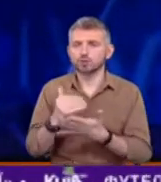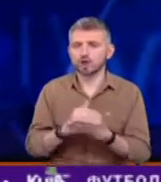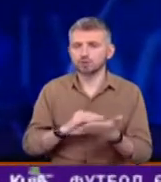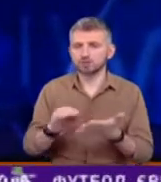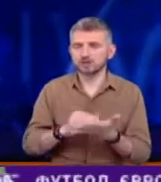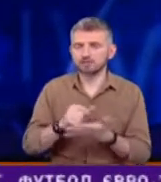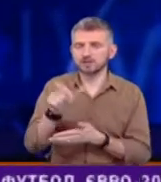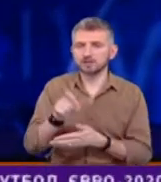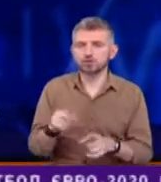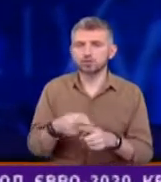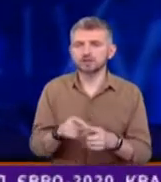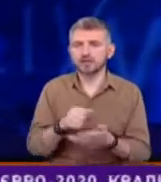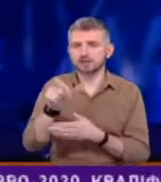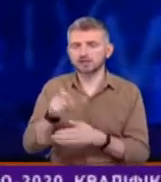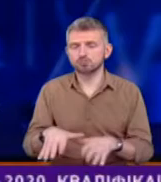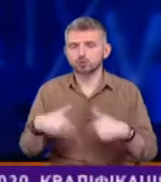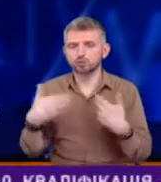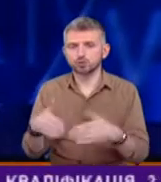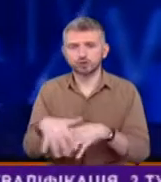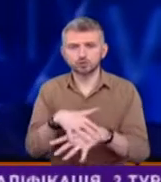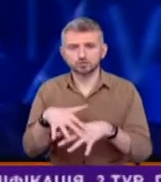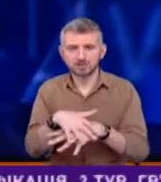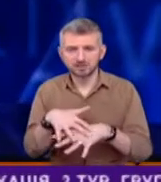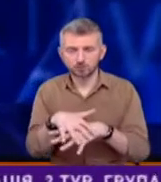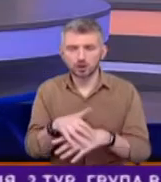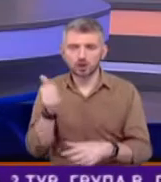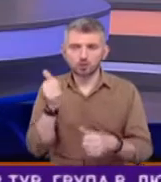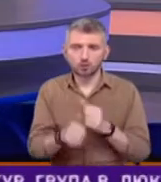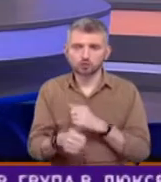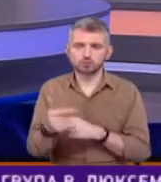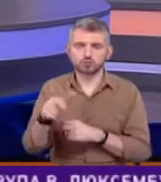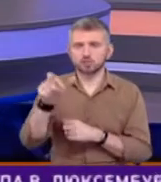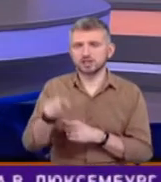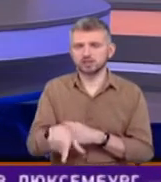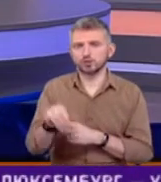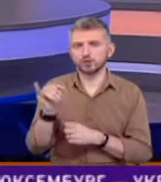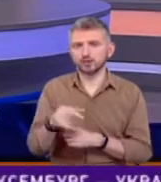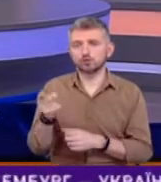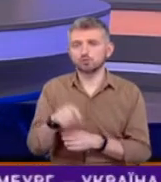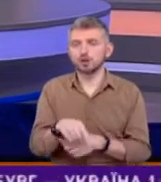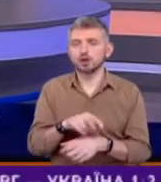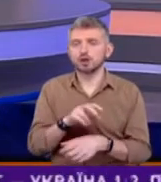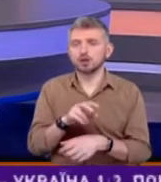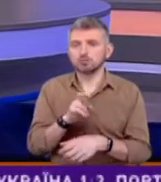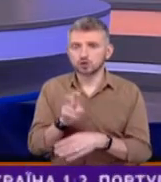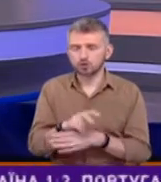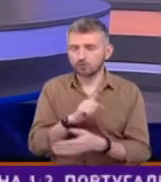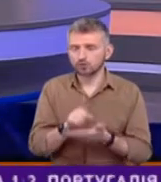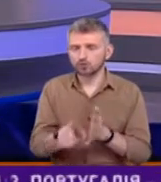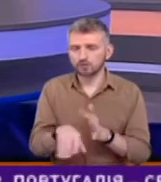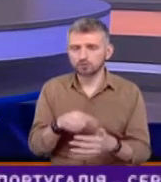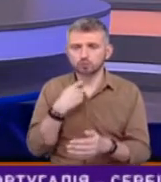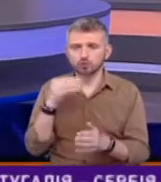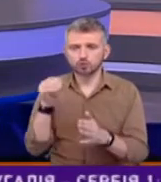написав кандидат, що цей кандидат пропонує суспільству, кожному громадянину, і тому прийшов обов'язково на вибори,